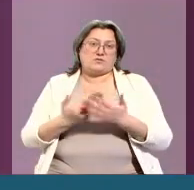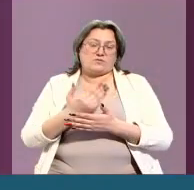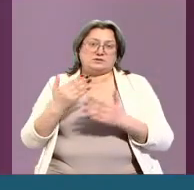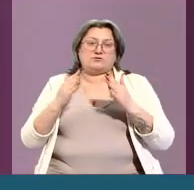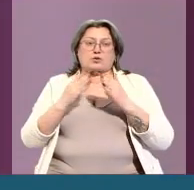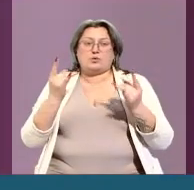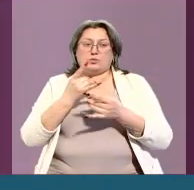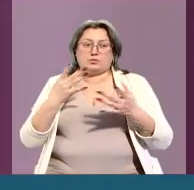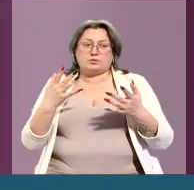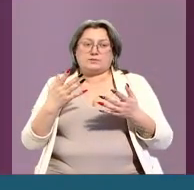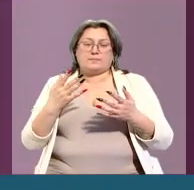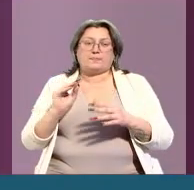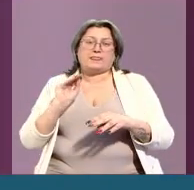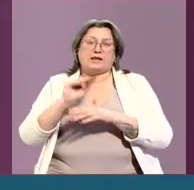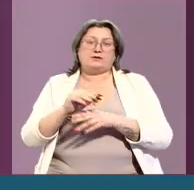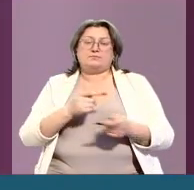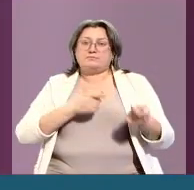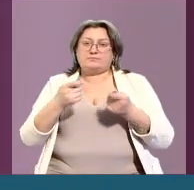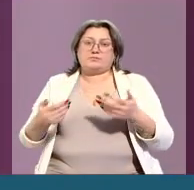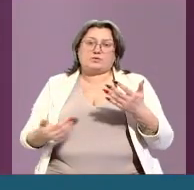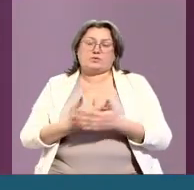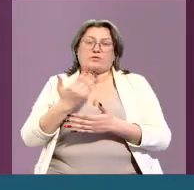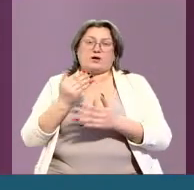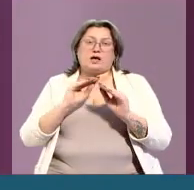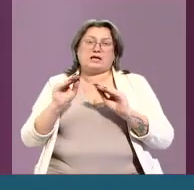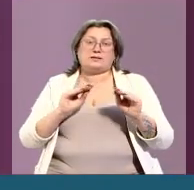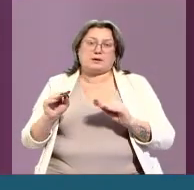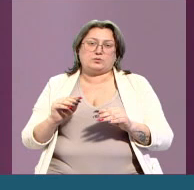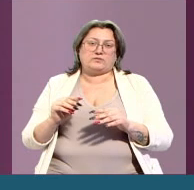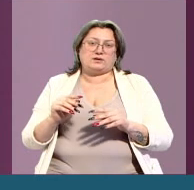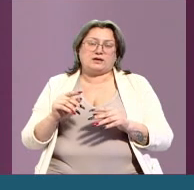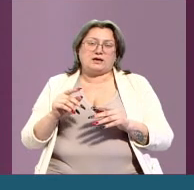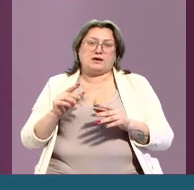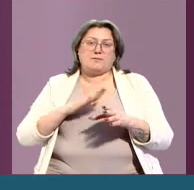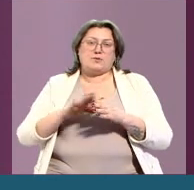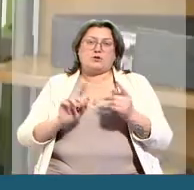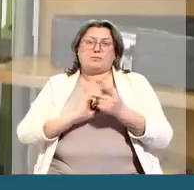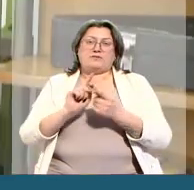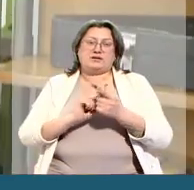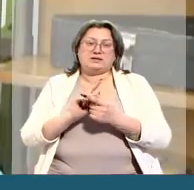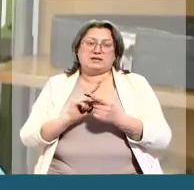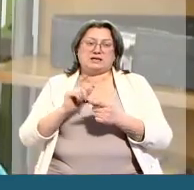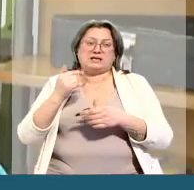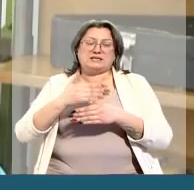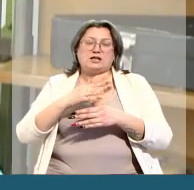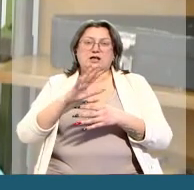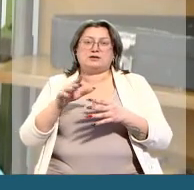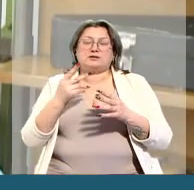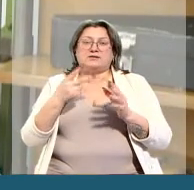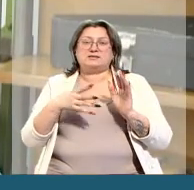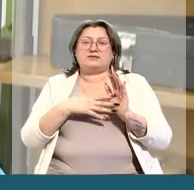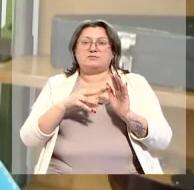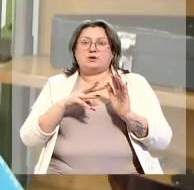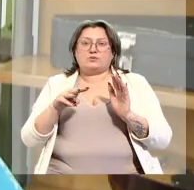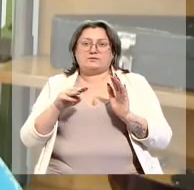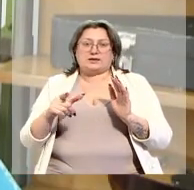жаңа аспаптармен толықты. 29 миллионнан астам теңгеге құрылғылар толықтай жаңартылған. Аспаптар жаңадан алынып келген